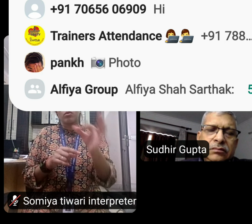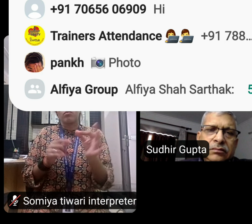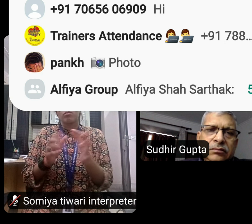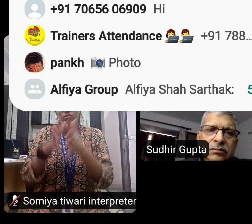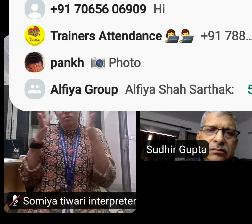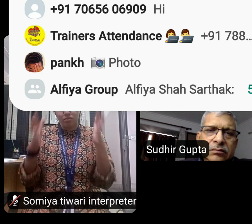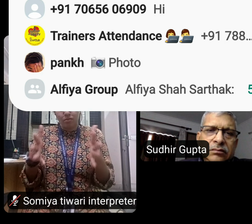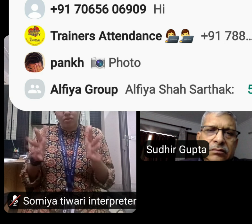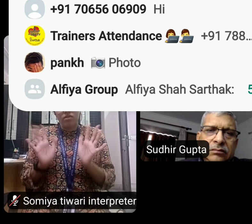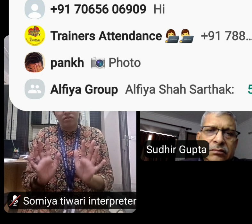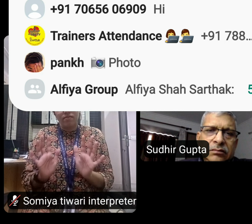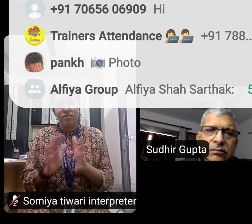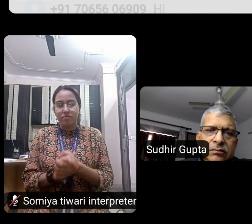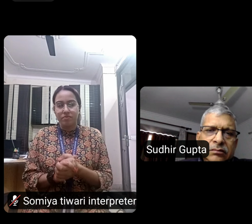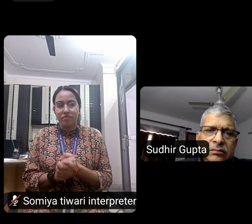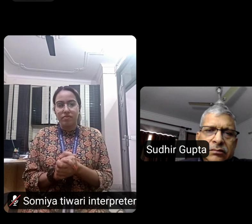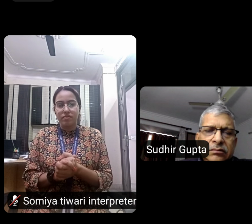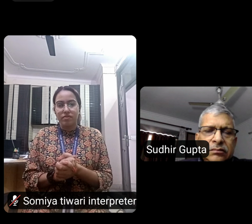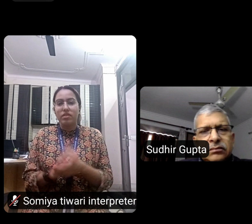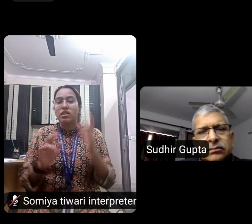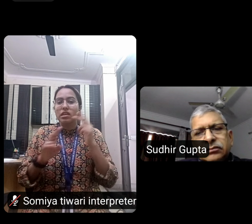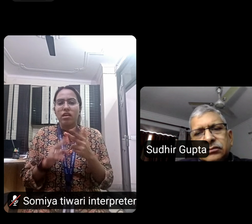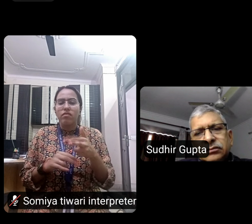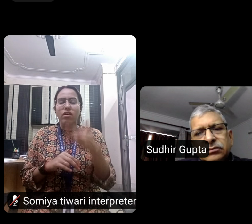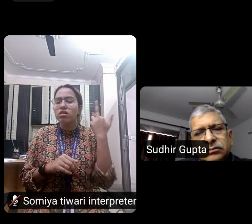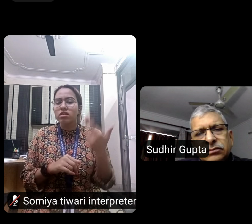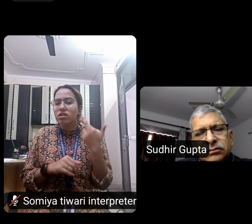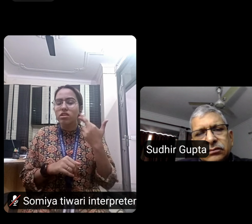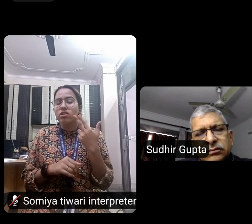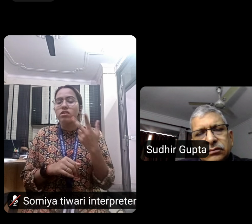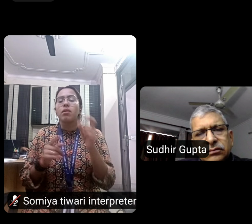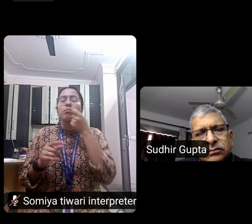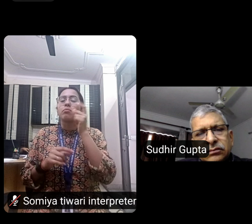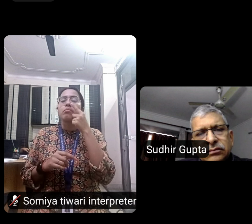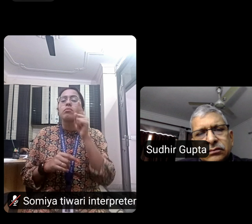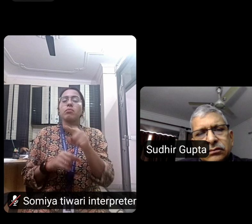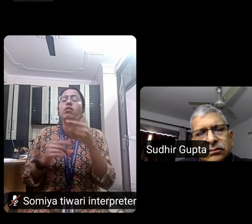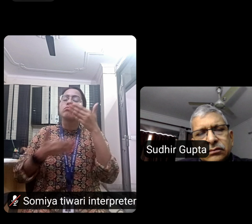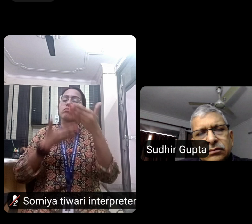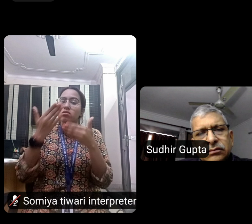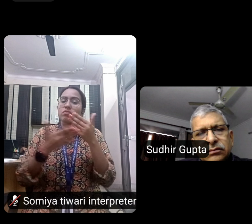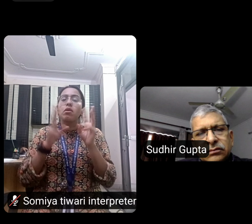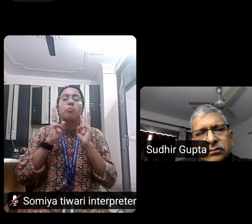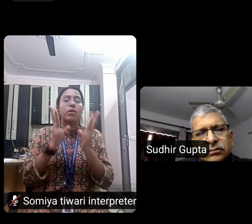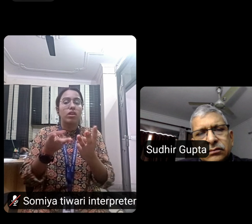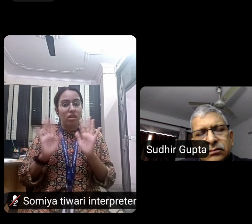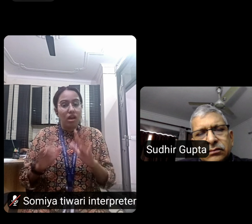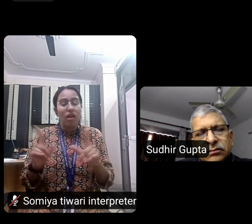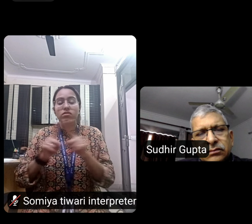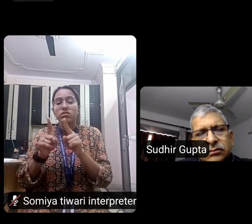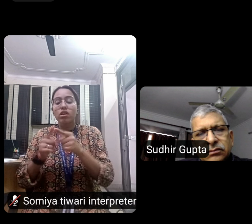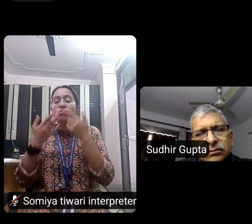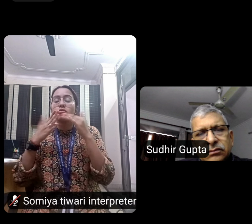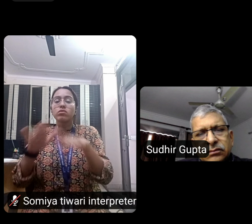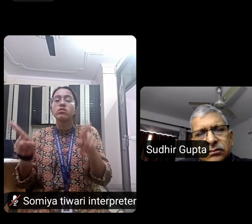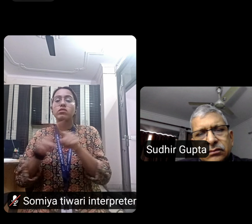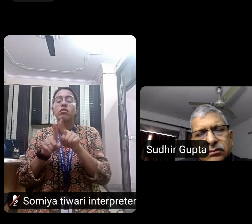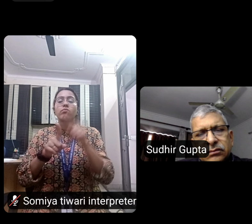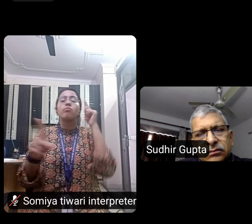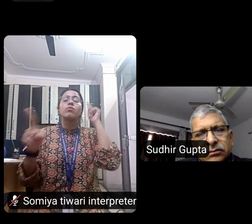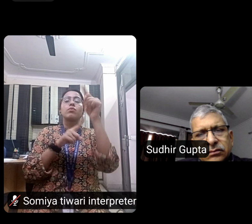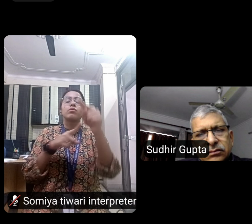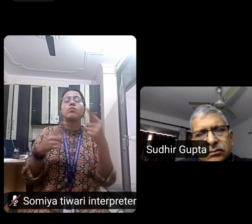पेरेंट काउंसलिंग हम करते हैं ताकि पेरेंट्स को पता चले कि बच्चे के साथ क्या क्या गोल्स पे वर्क कर रहे हैं, और